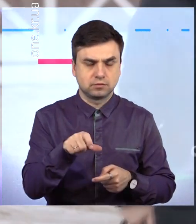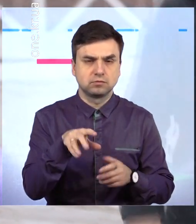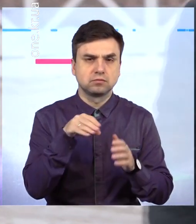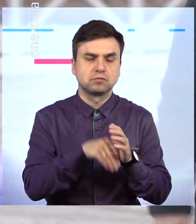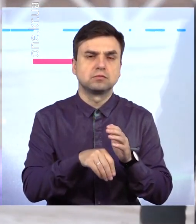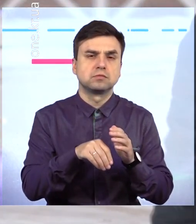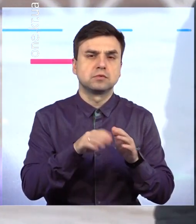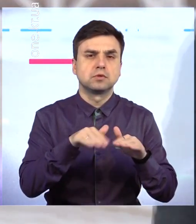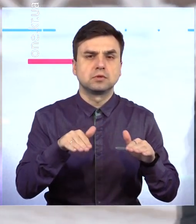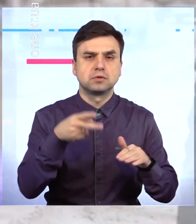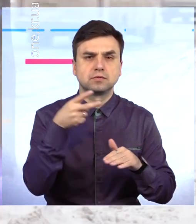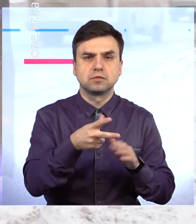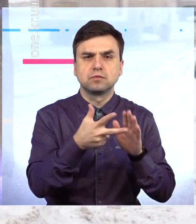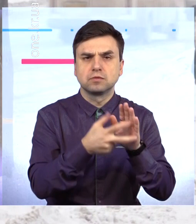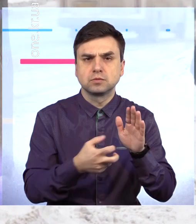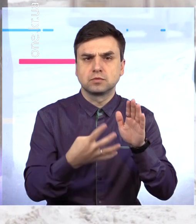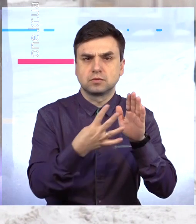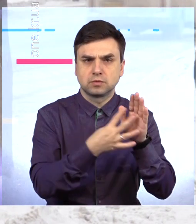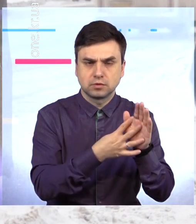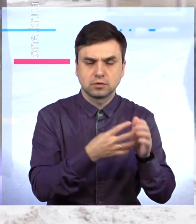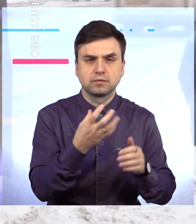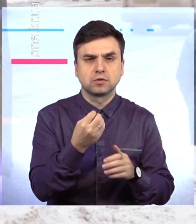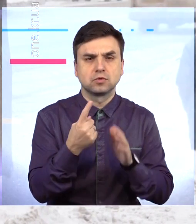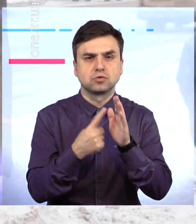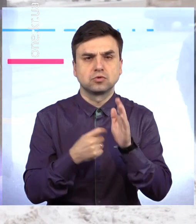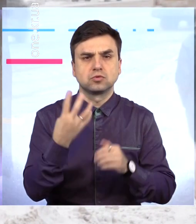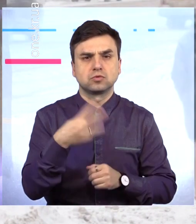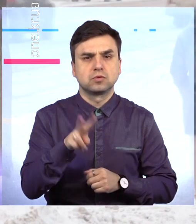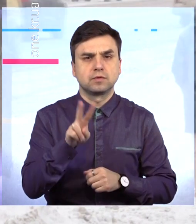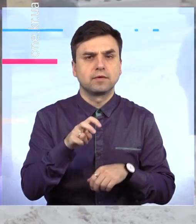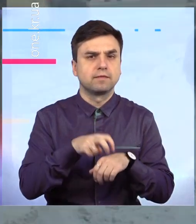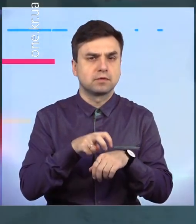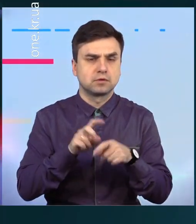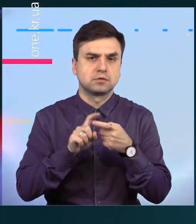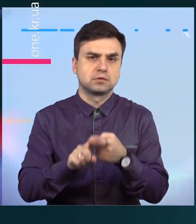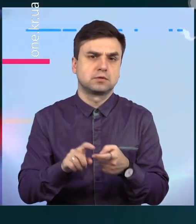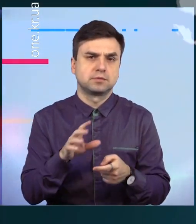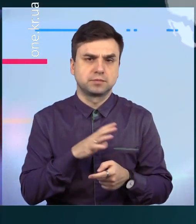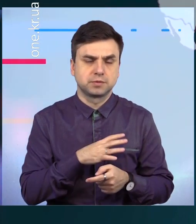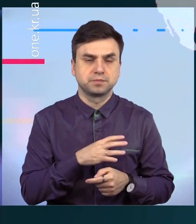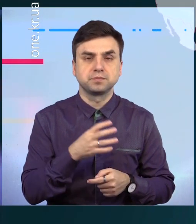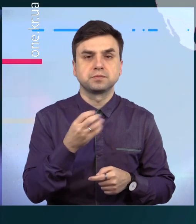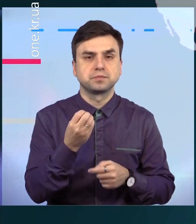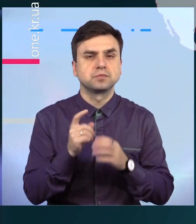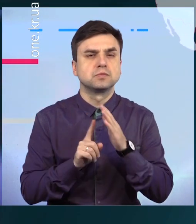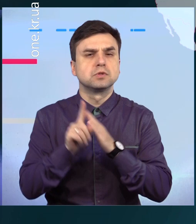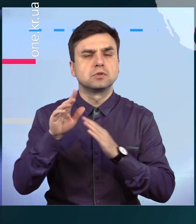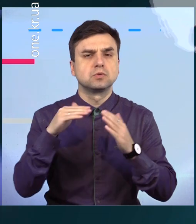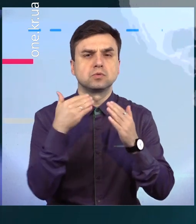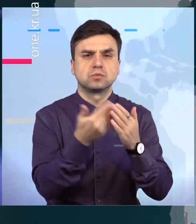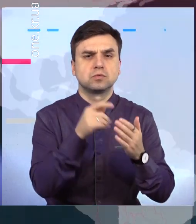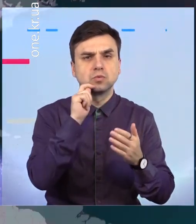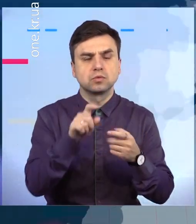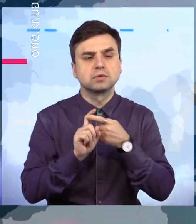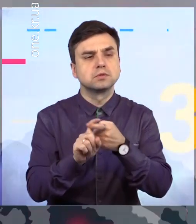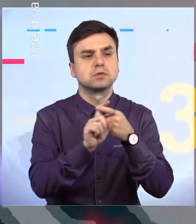вірус виявили у 2809 дітей, а також у 642 медпрацівників. Крім цього, з початку епідемії коронавірусу в Україні кількість тих,